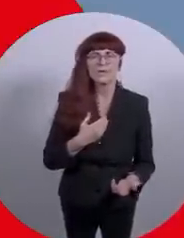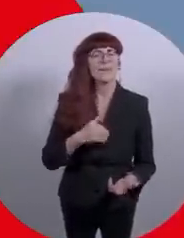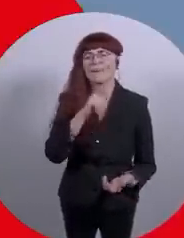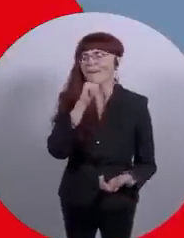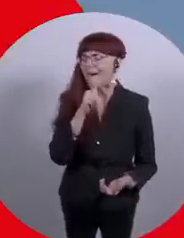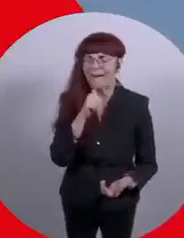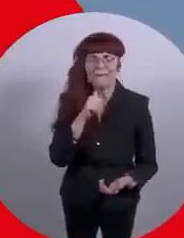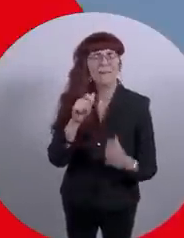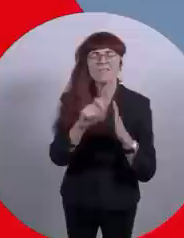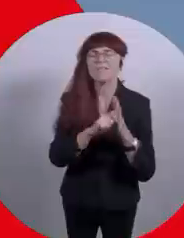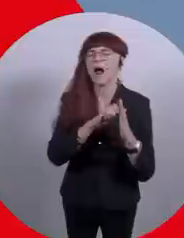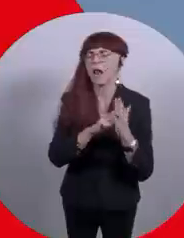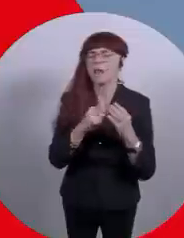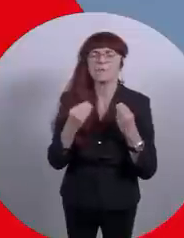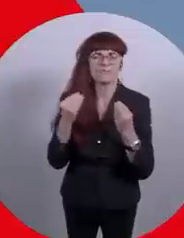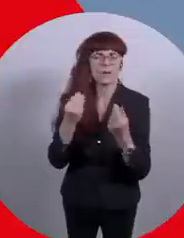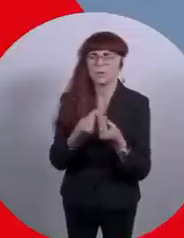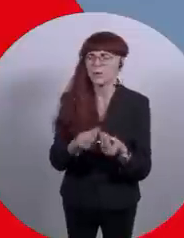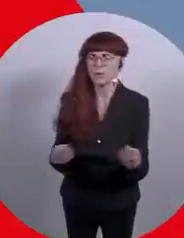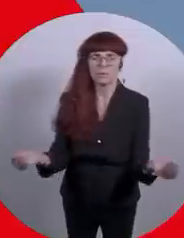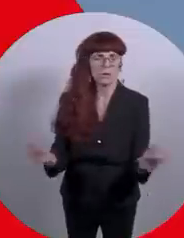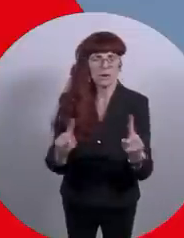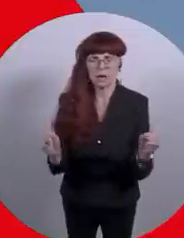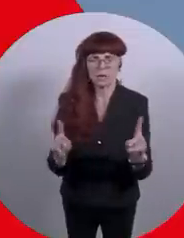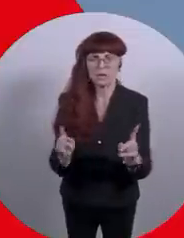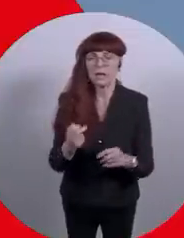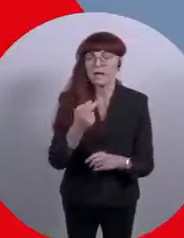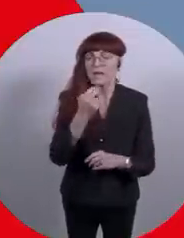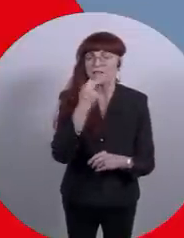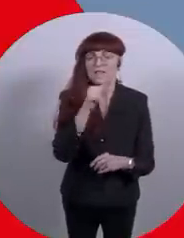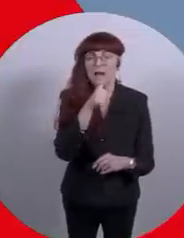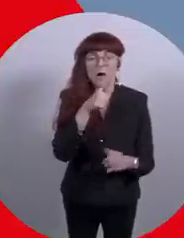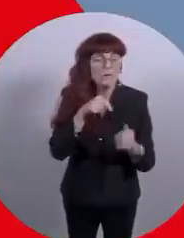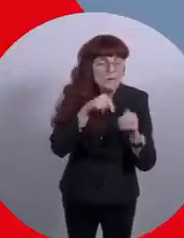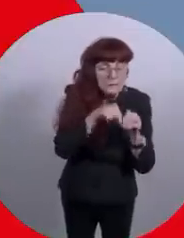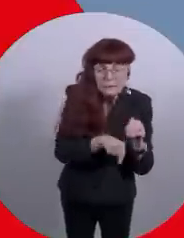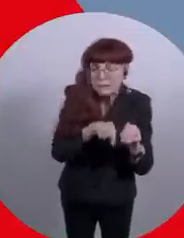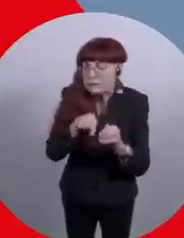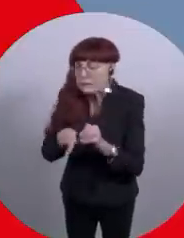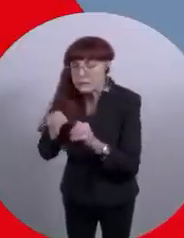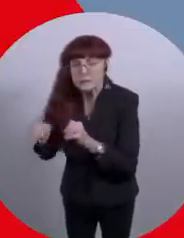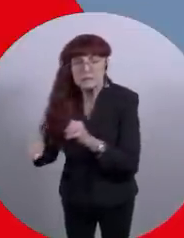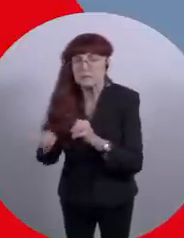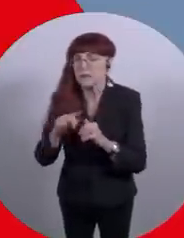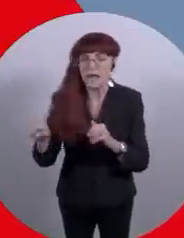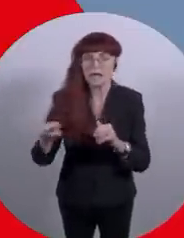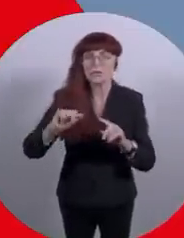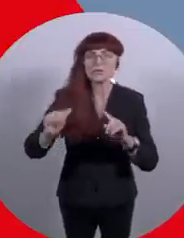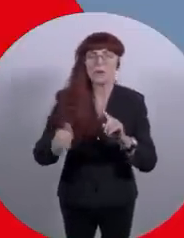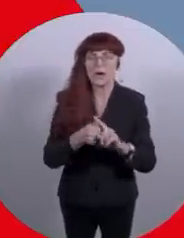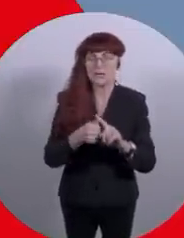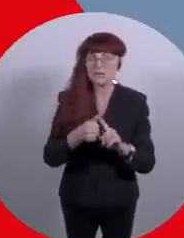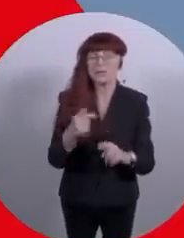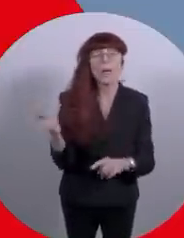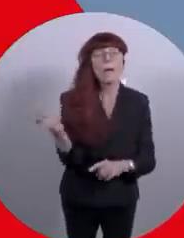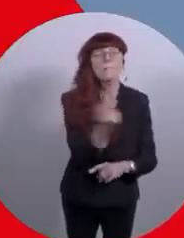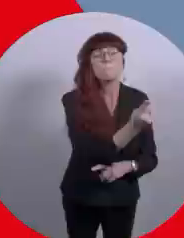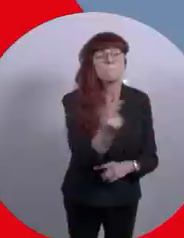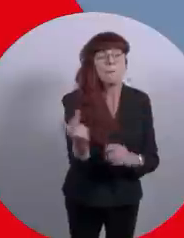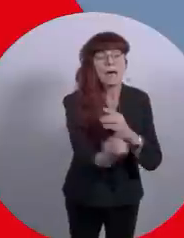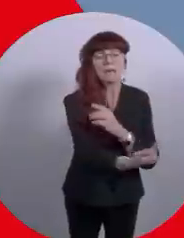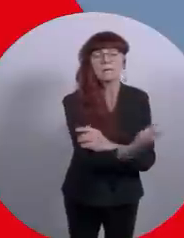abgeben noch mich zu sehr in irgendwelche Details vertiefen möchtest und beiden Kandidaten